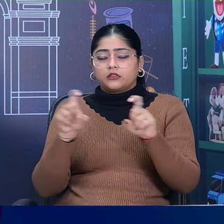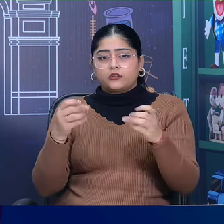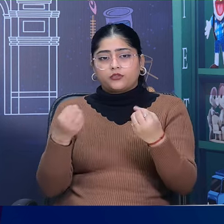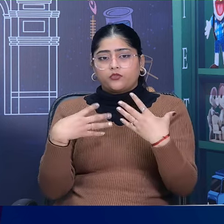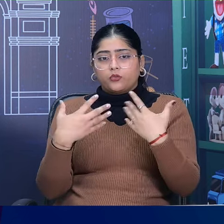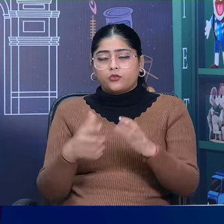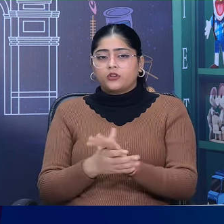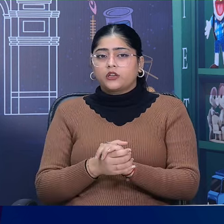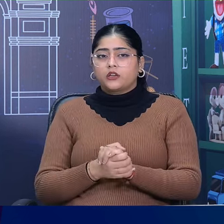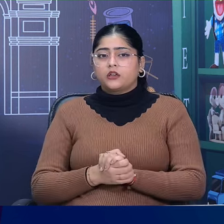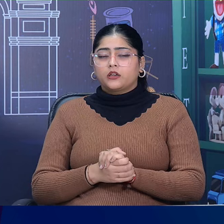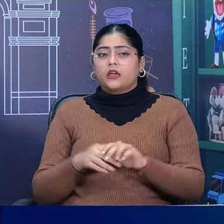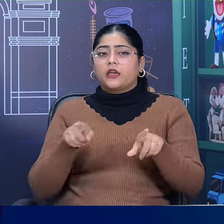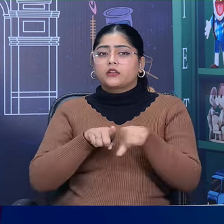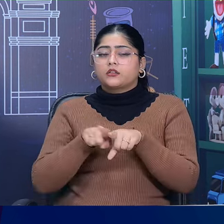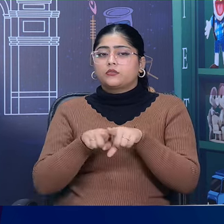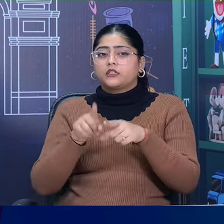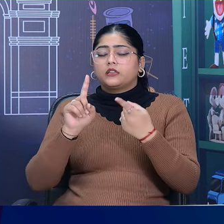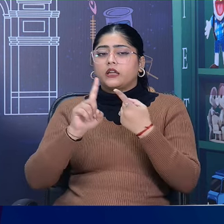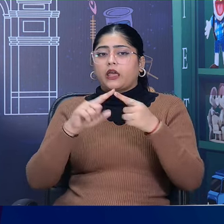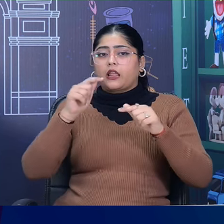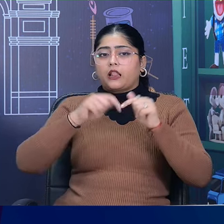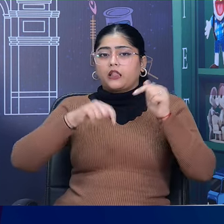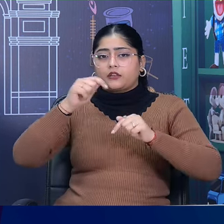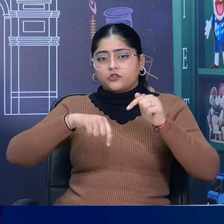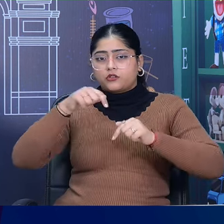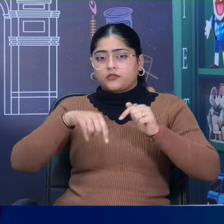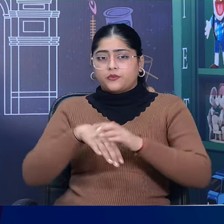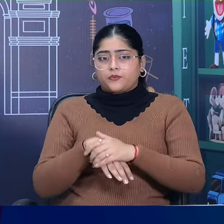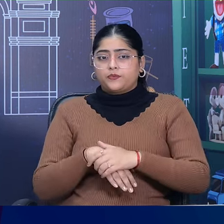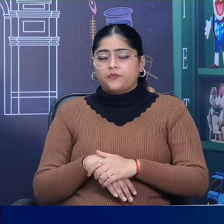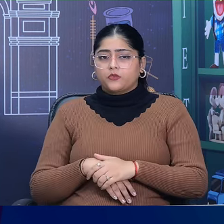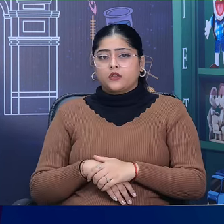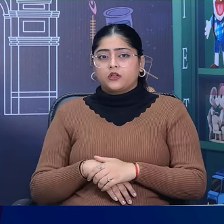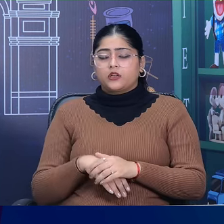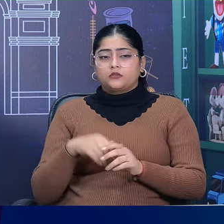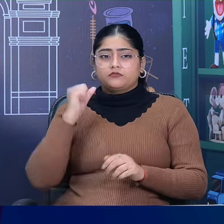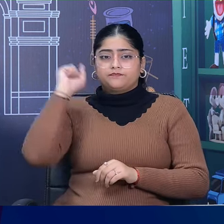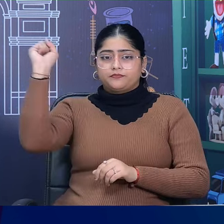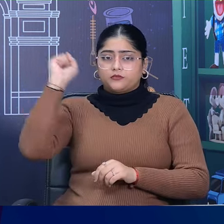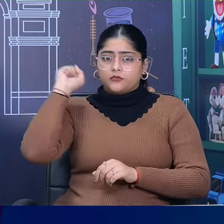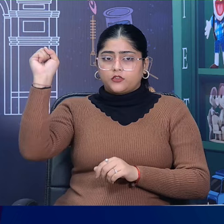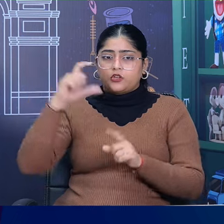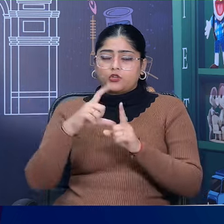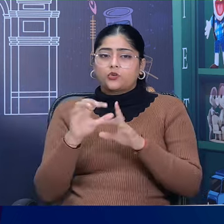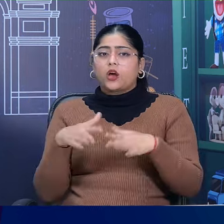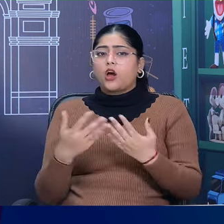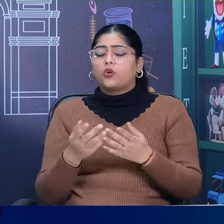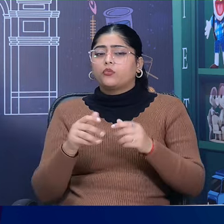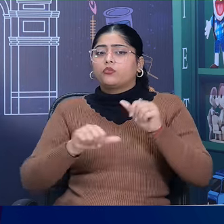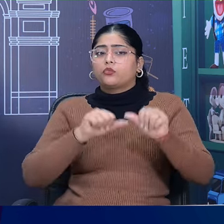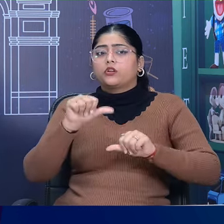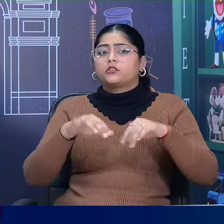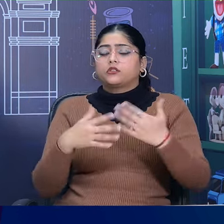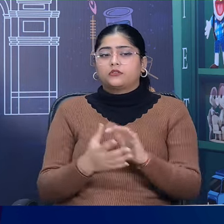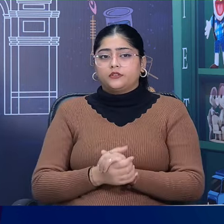ऐसे में चुनाव जब होना है तो ऐसे में नॉमिनेशन करना या फिर चुनाव के लिए जो हम प्रचार करते हैं वह क्रिया कैसे होती होगी